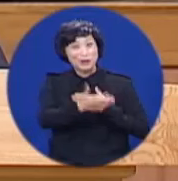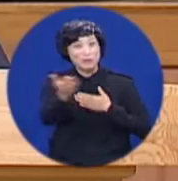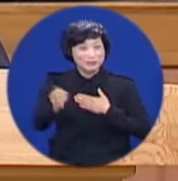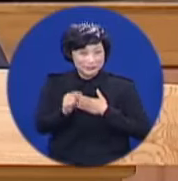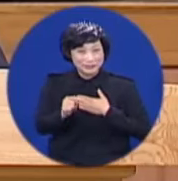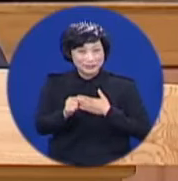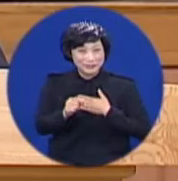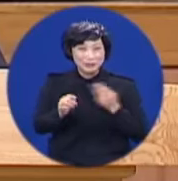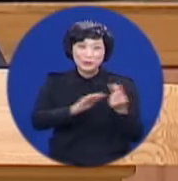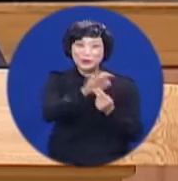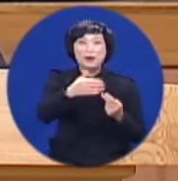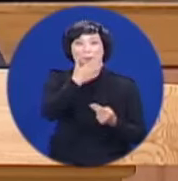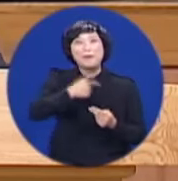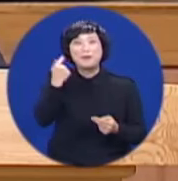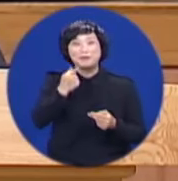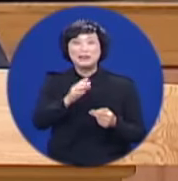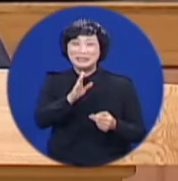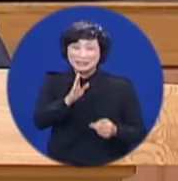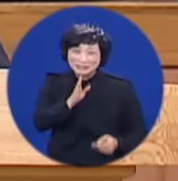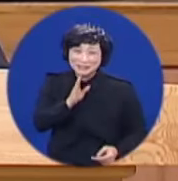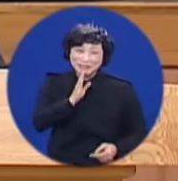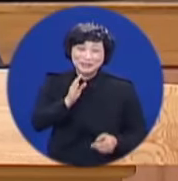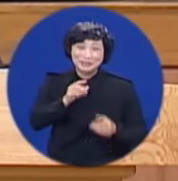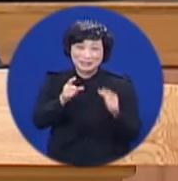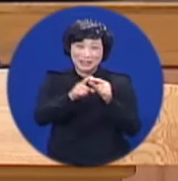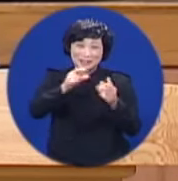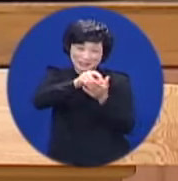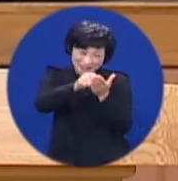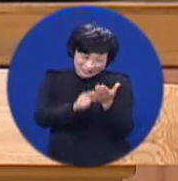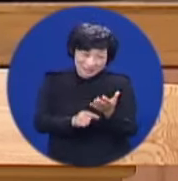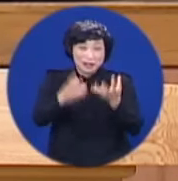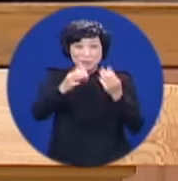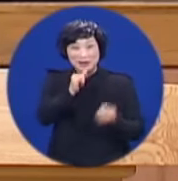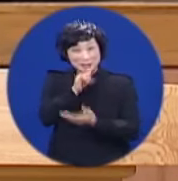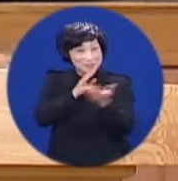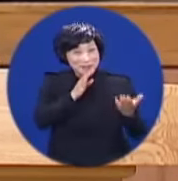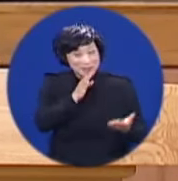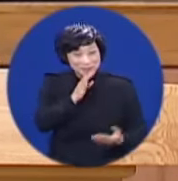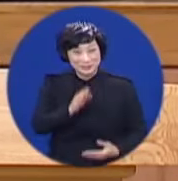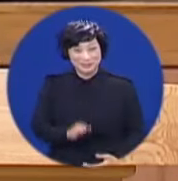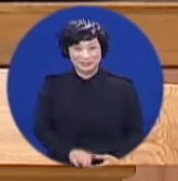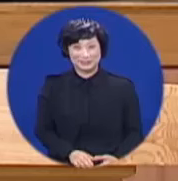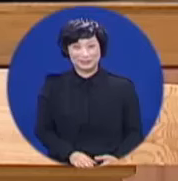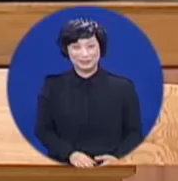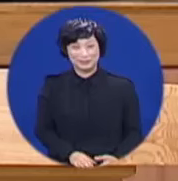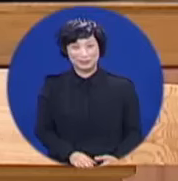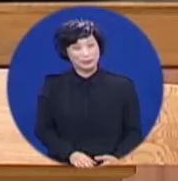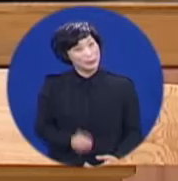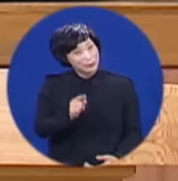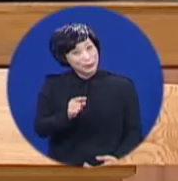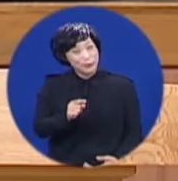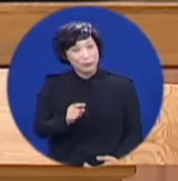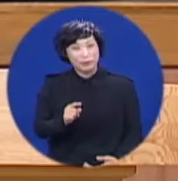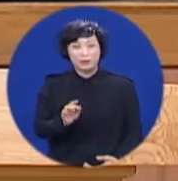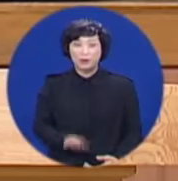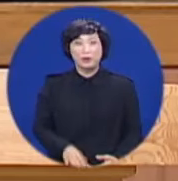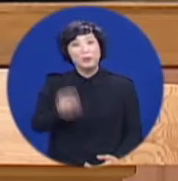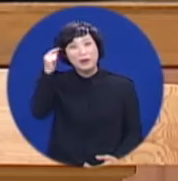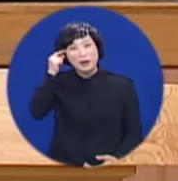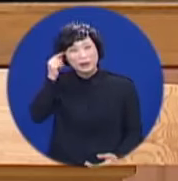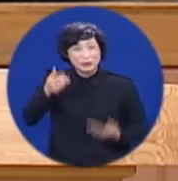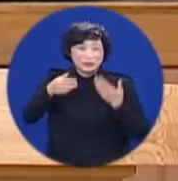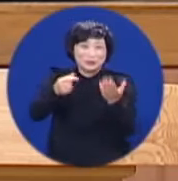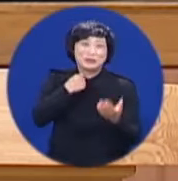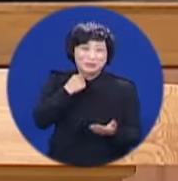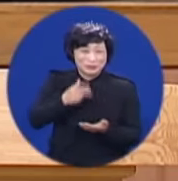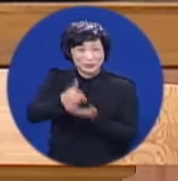요한복음에는 진실로 진실로가 얼마나 많이 있는지 몰라. 막 정말로 어떻든 주려고 하려는